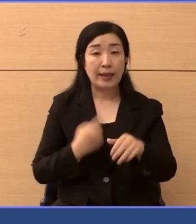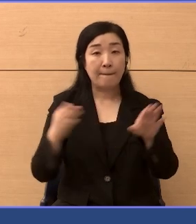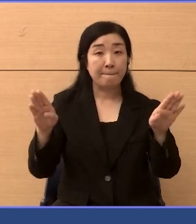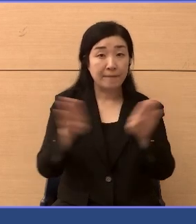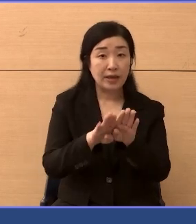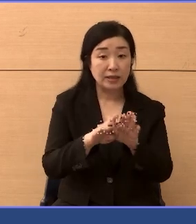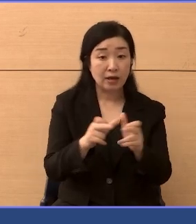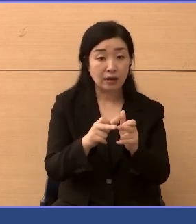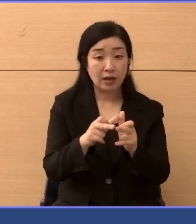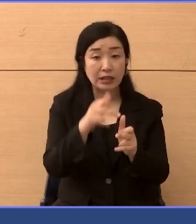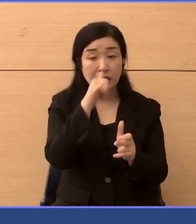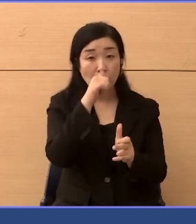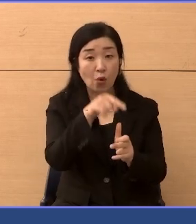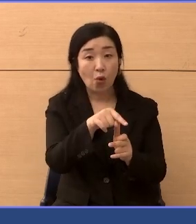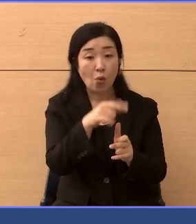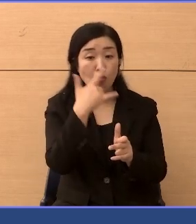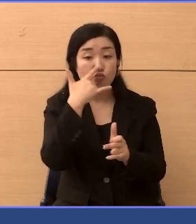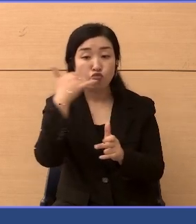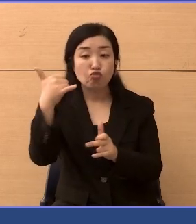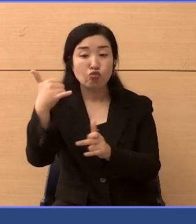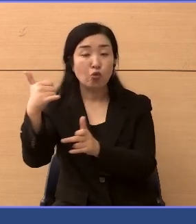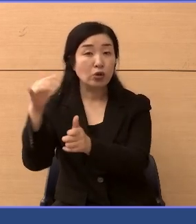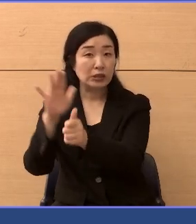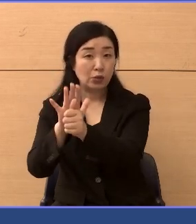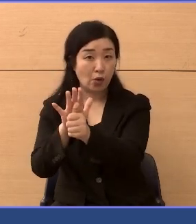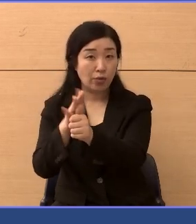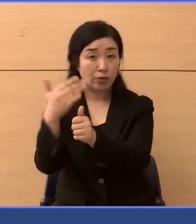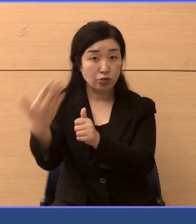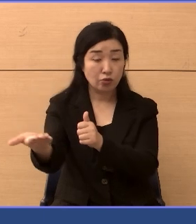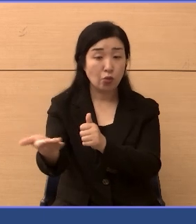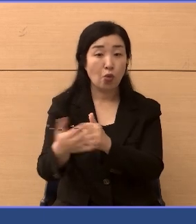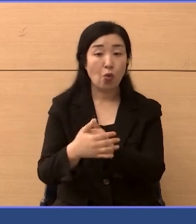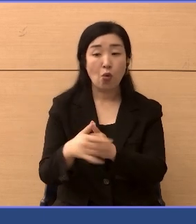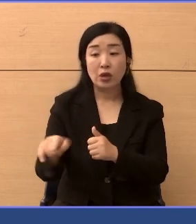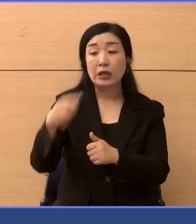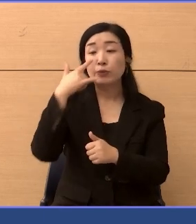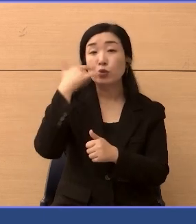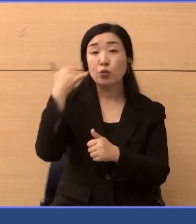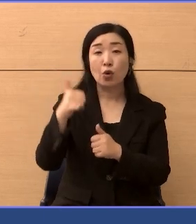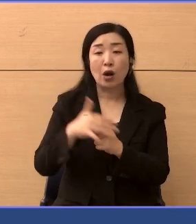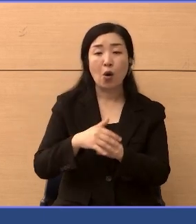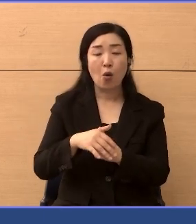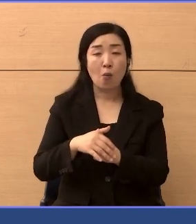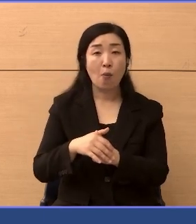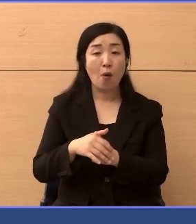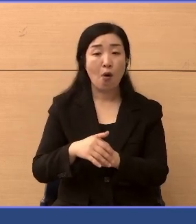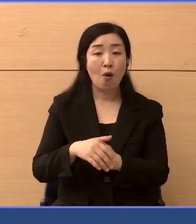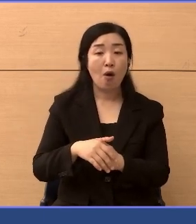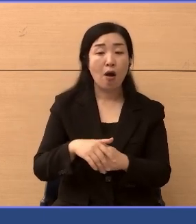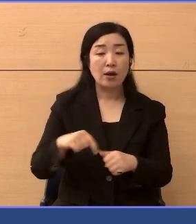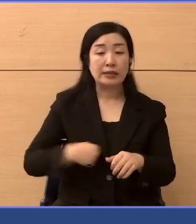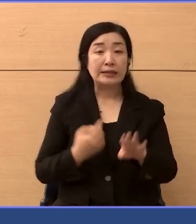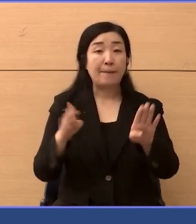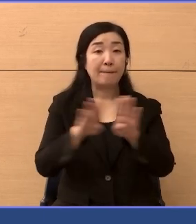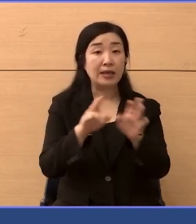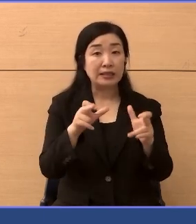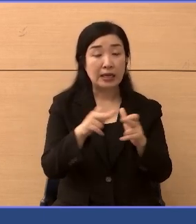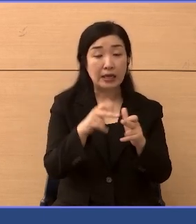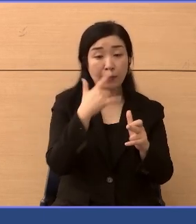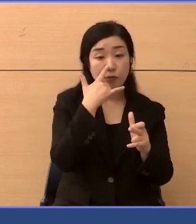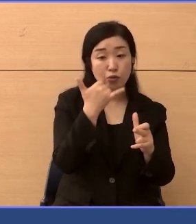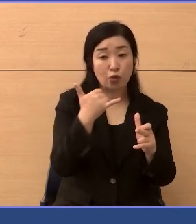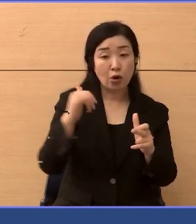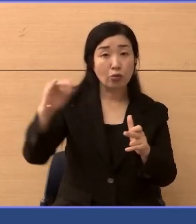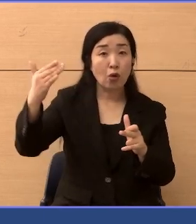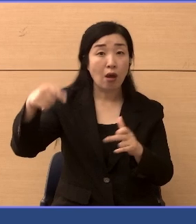스펙트럼 children 장애를 who 가지고 also 있는 have 부모를 ASD. 지원하고 또 이 부모가 혹은 ASD를 가진